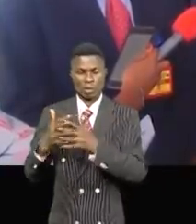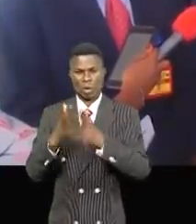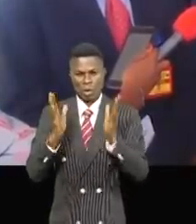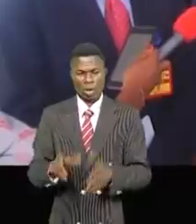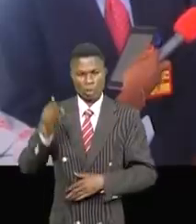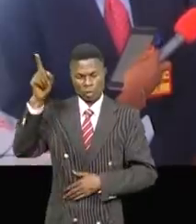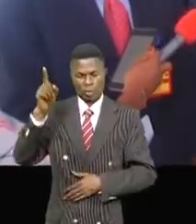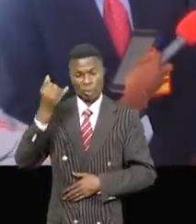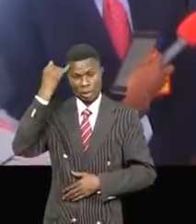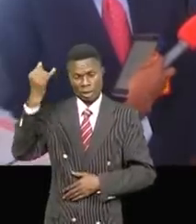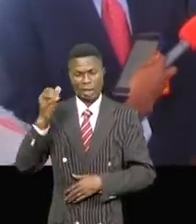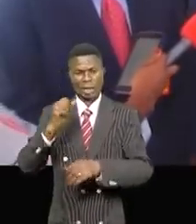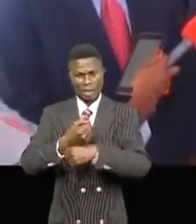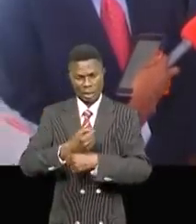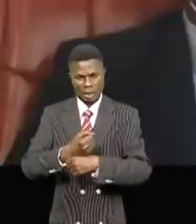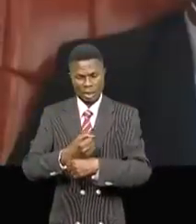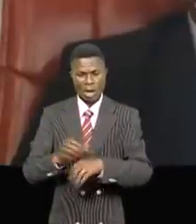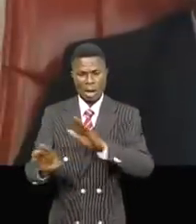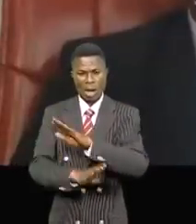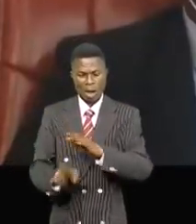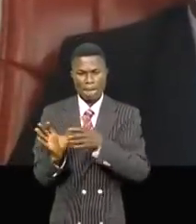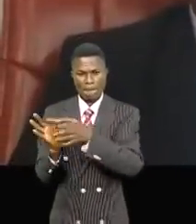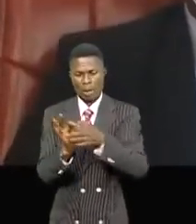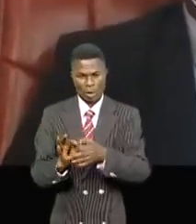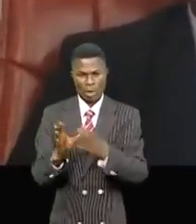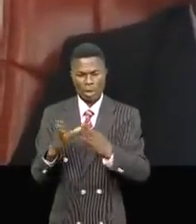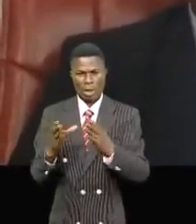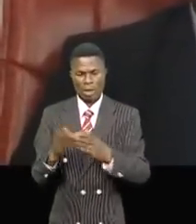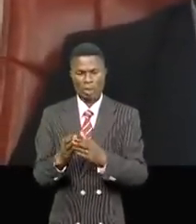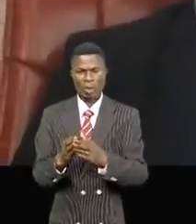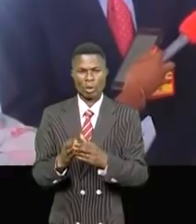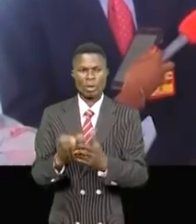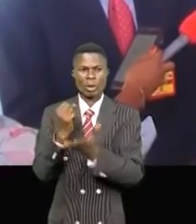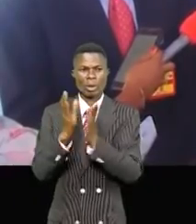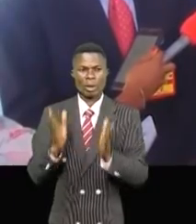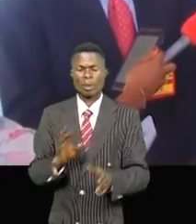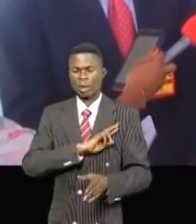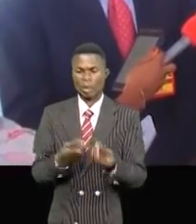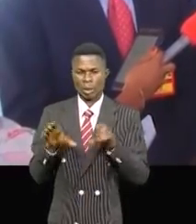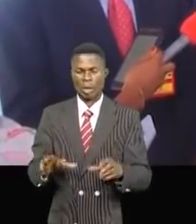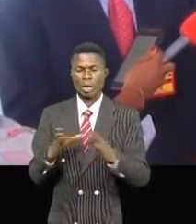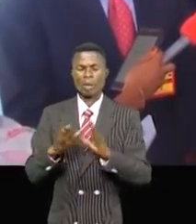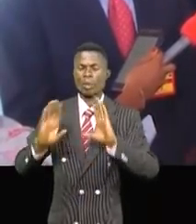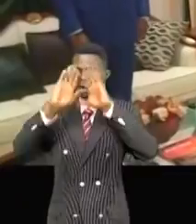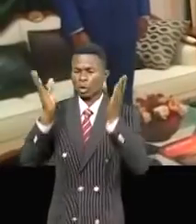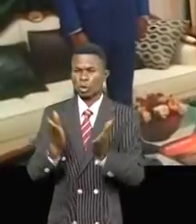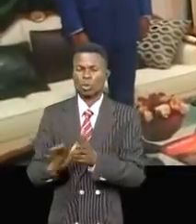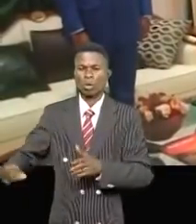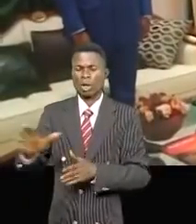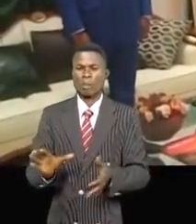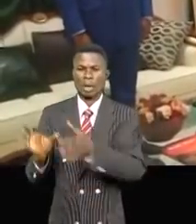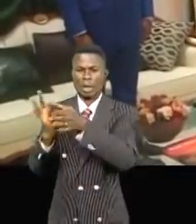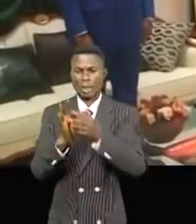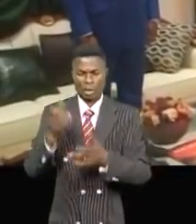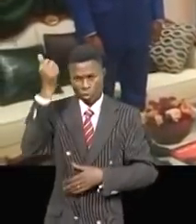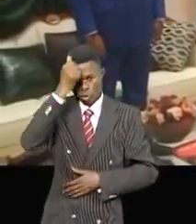nous avons envie d'établir une nouvelle base de collaboration avec non pas seulement la République démocratique du Congo mais aussi avec l'ensemble de l'Union africaine. Juste